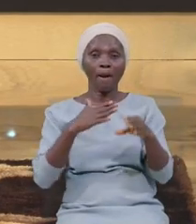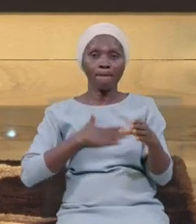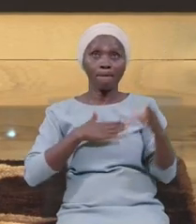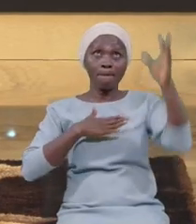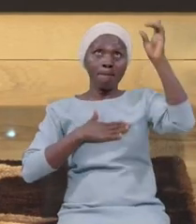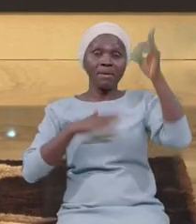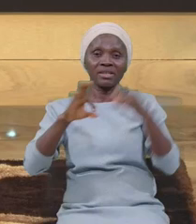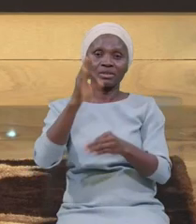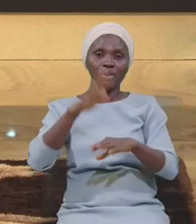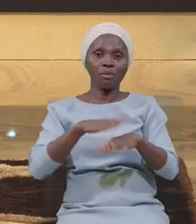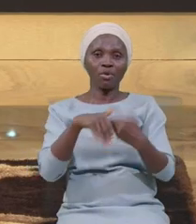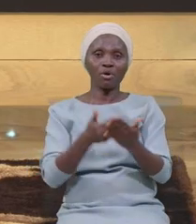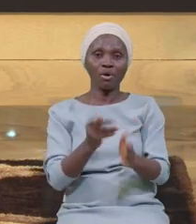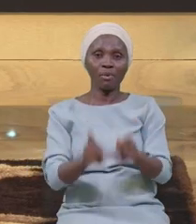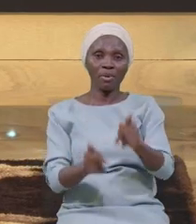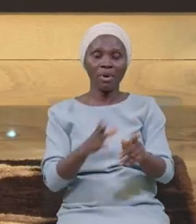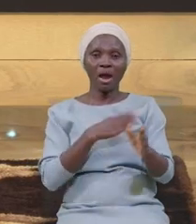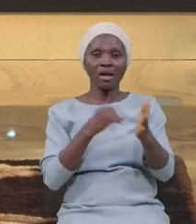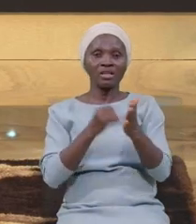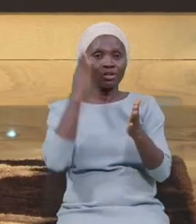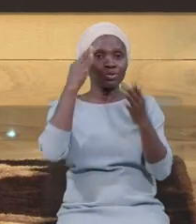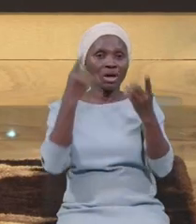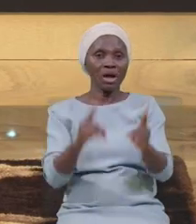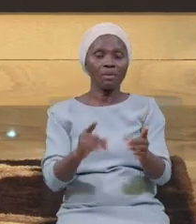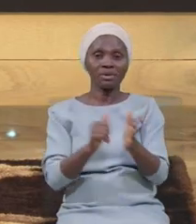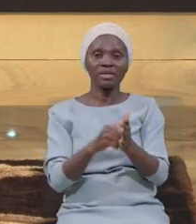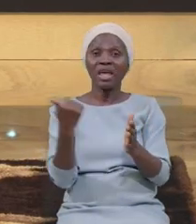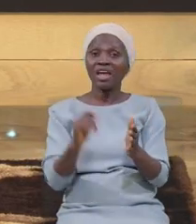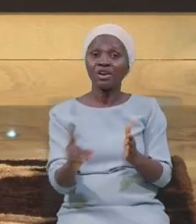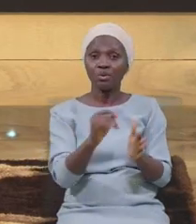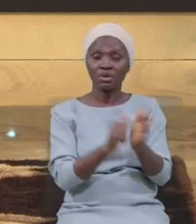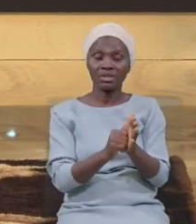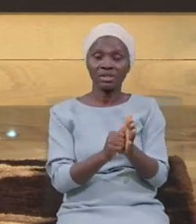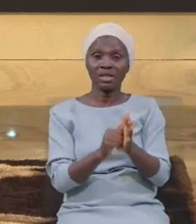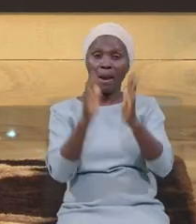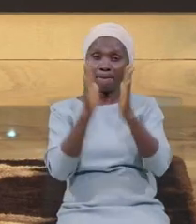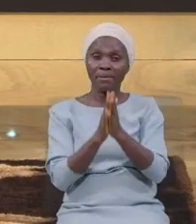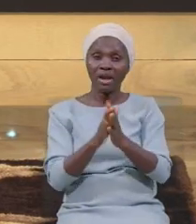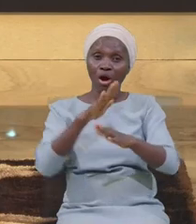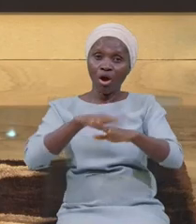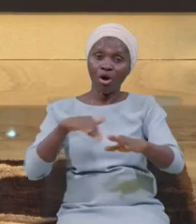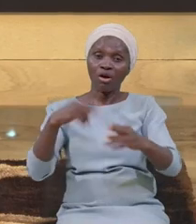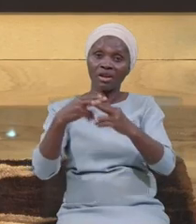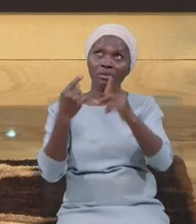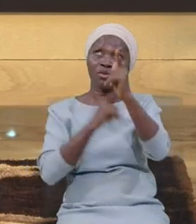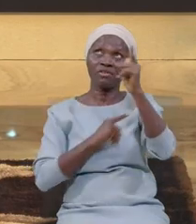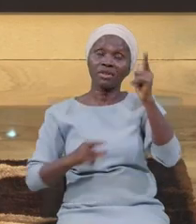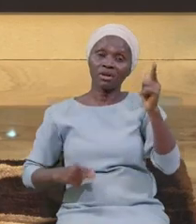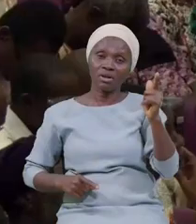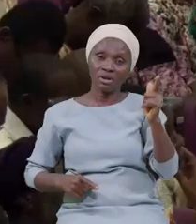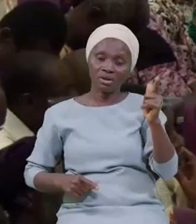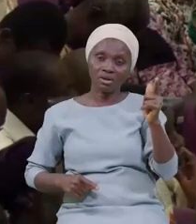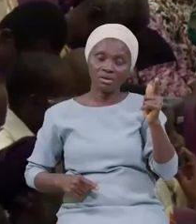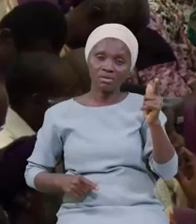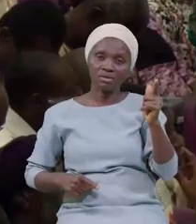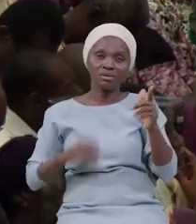après cela, je répandrai mon esprit sur toute chair. Vos fils et vos fils prophétiseront. Alors